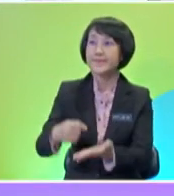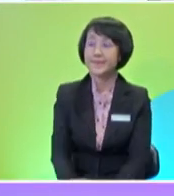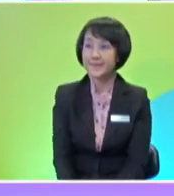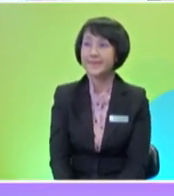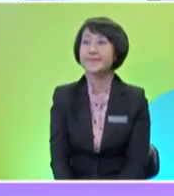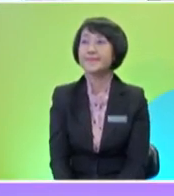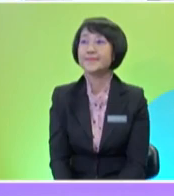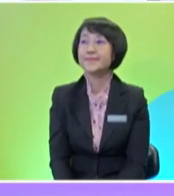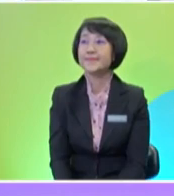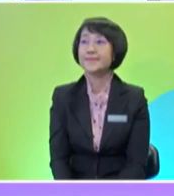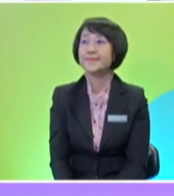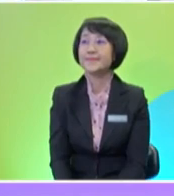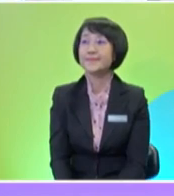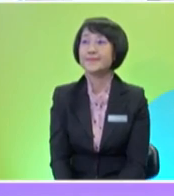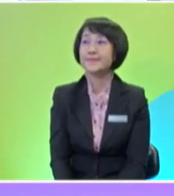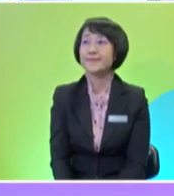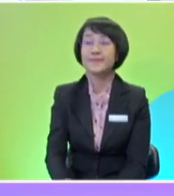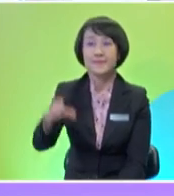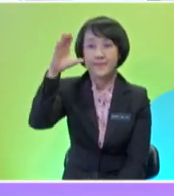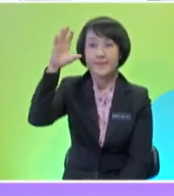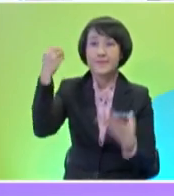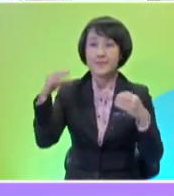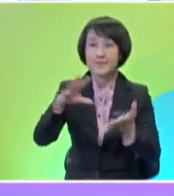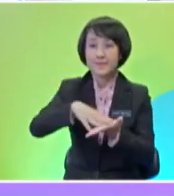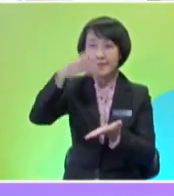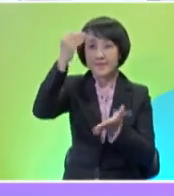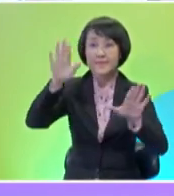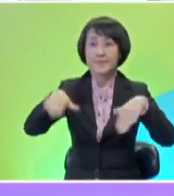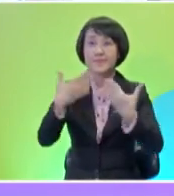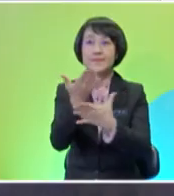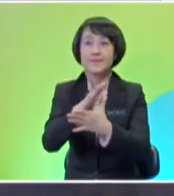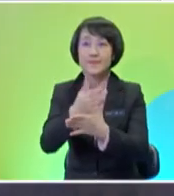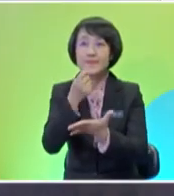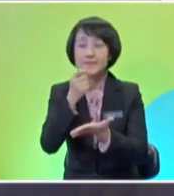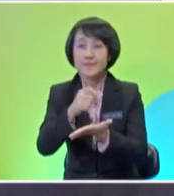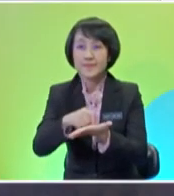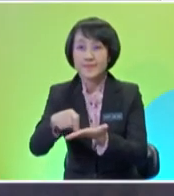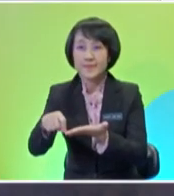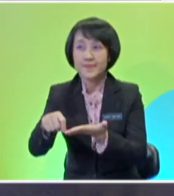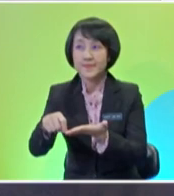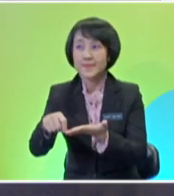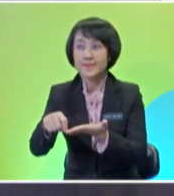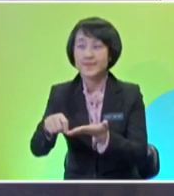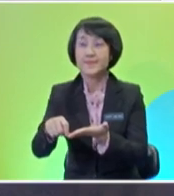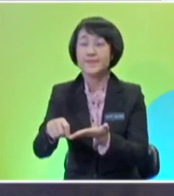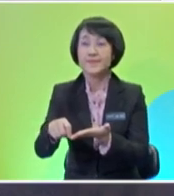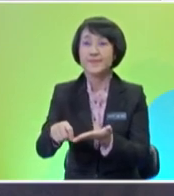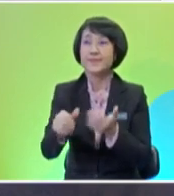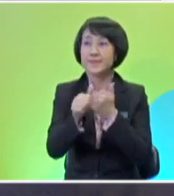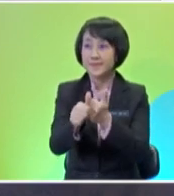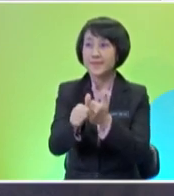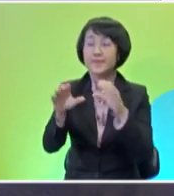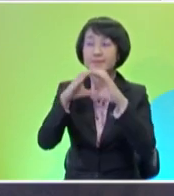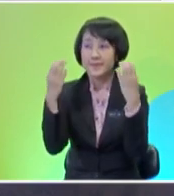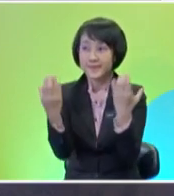sekarang oke tadi Kris udah belajar kan macam-macamnya enggak bahagia tersebut dengan mengikut kumpulan